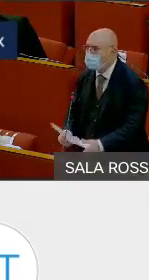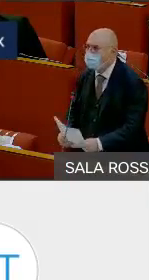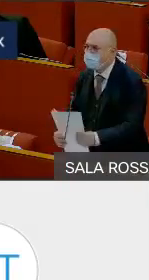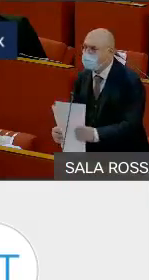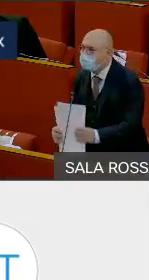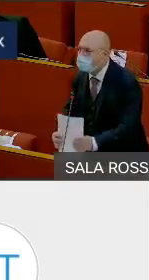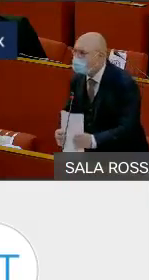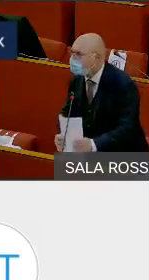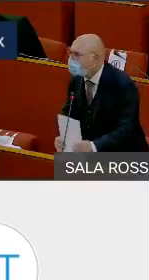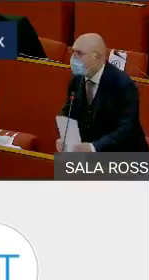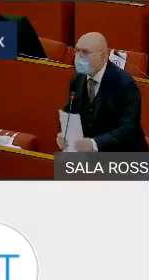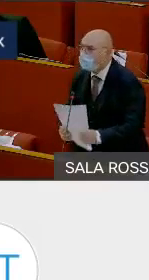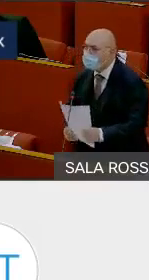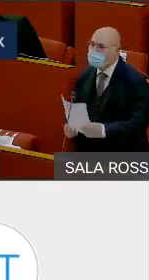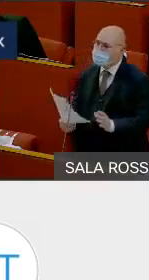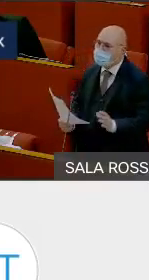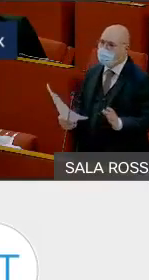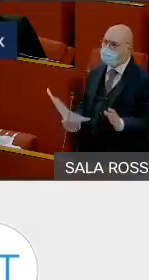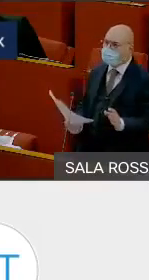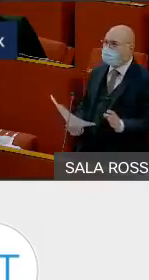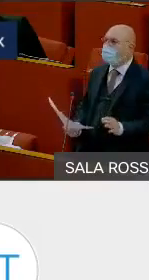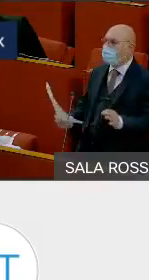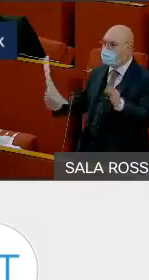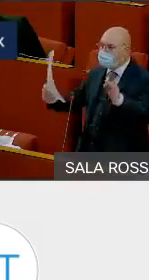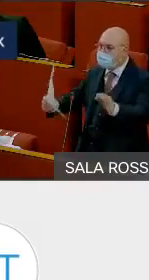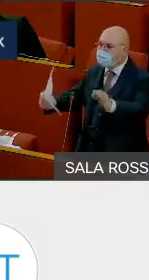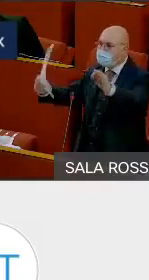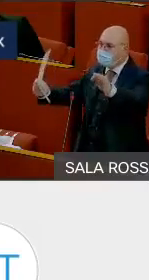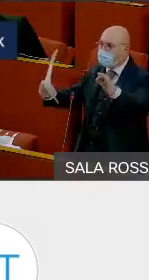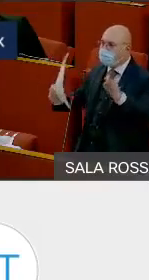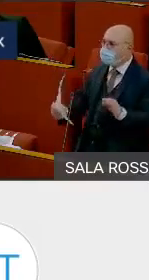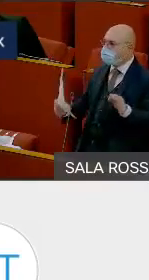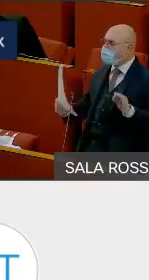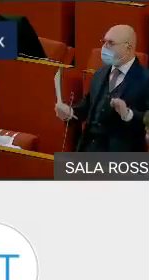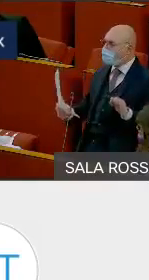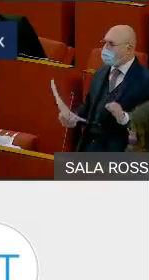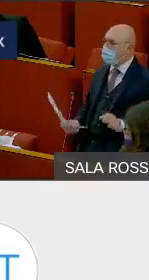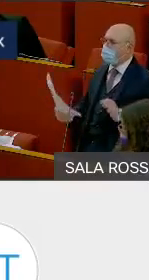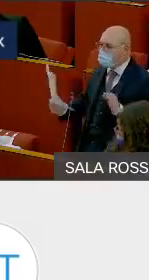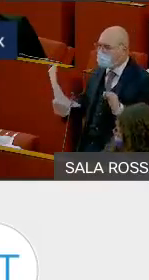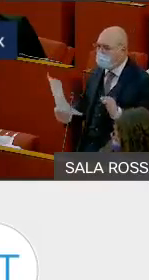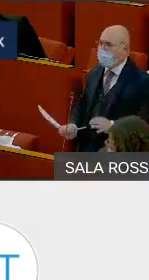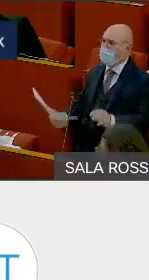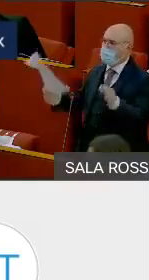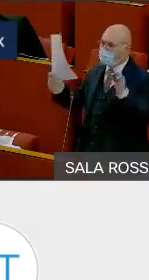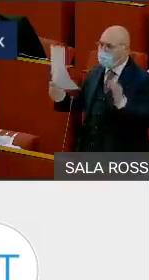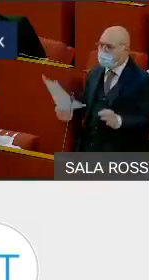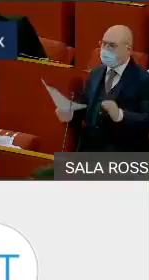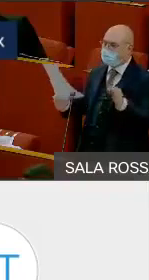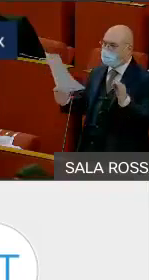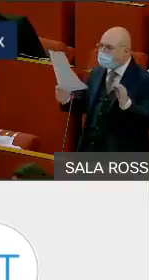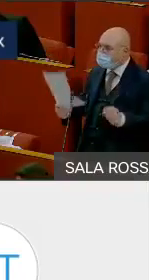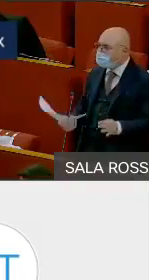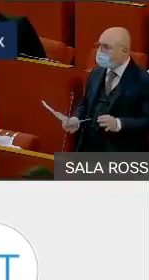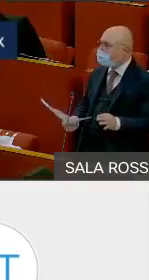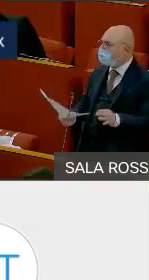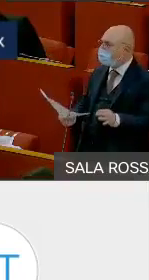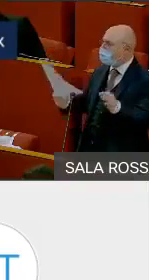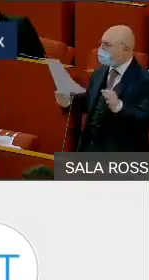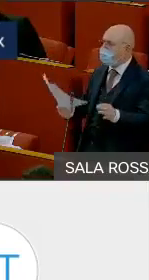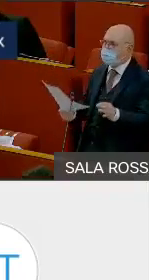233 come dicevo tutti dicono la stessa cosa mettete nei vari punti del testo che la durata della convenzione